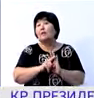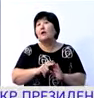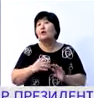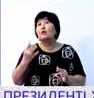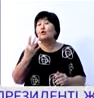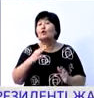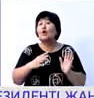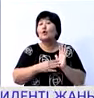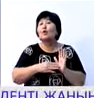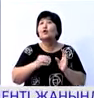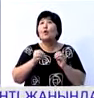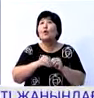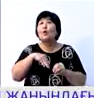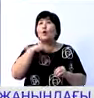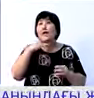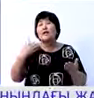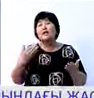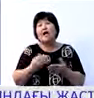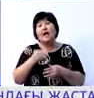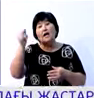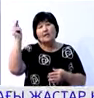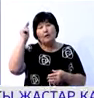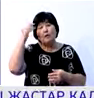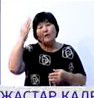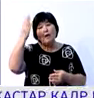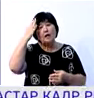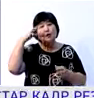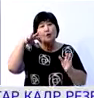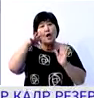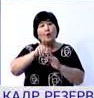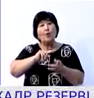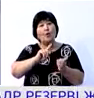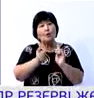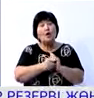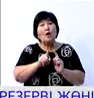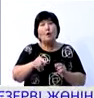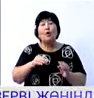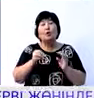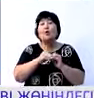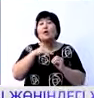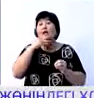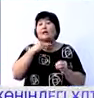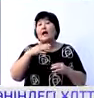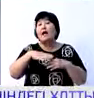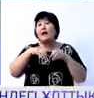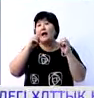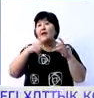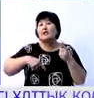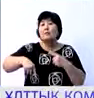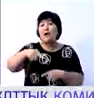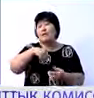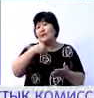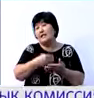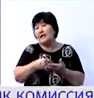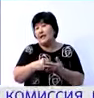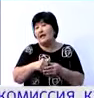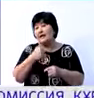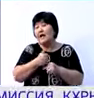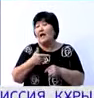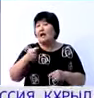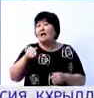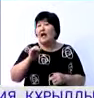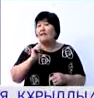4-ші, 9-ші, 10-ші сыныптар жаңартылған білім беру мазмұнына көшеді. Сонымен қатар 10-ші сынып оқушыларына кәсіпкерлік және бизнес негіздері, графика